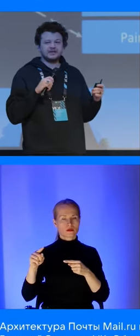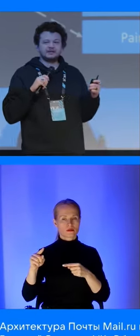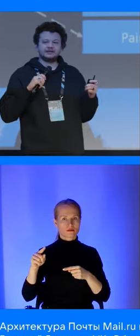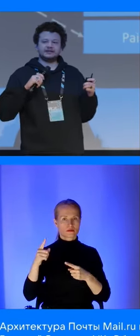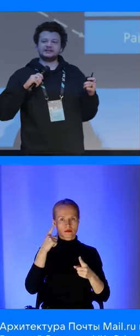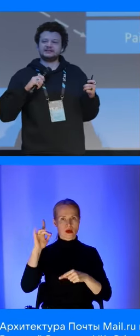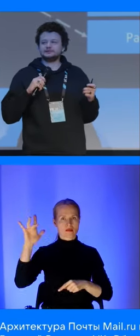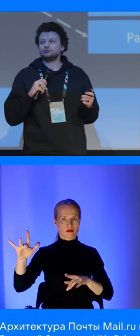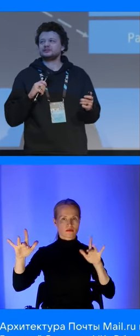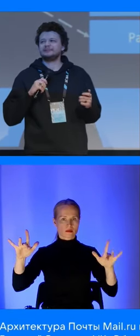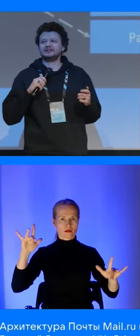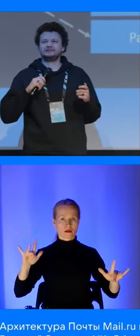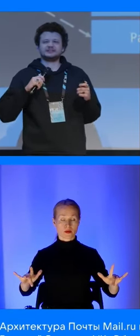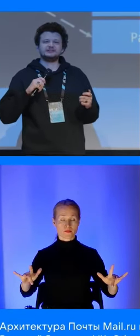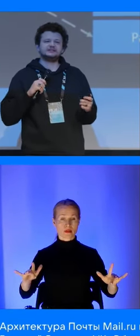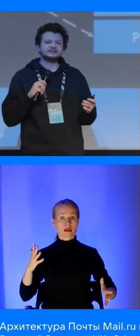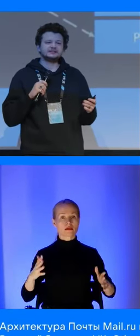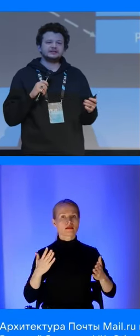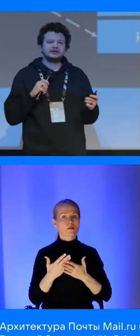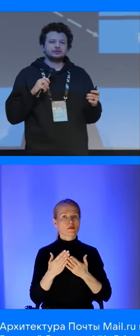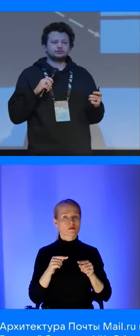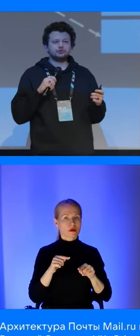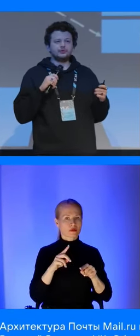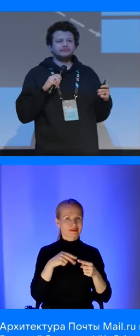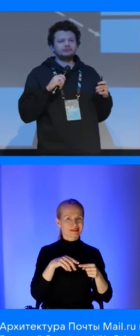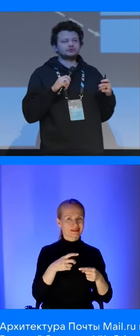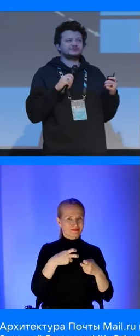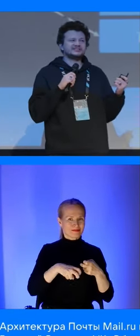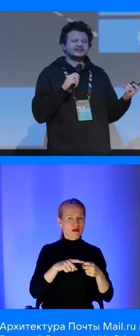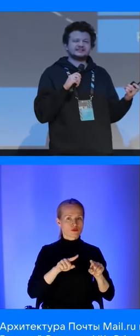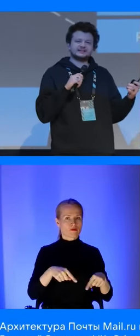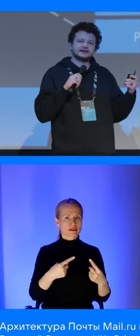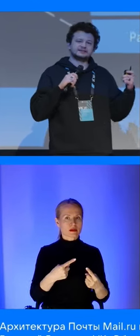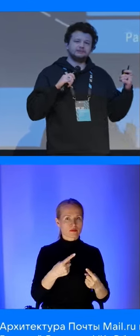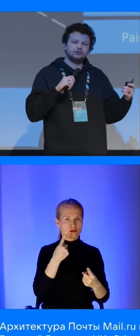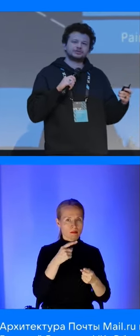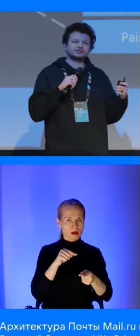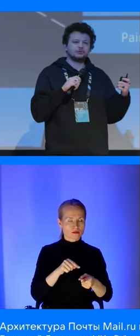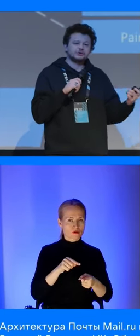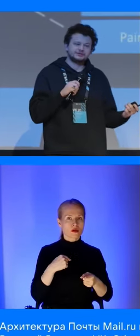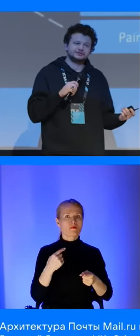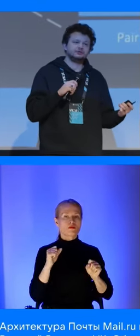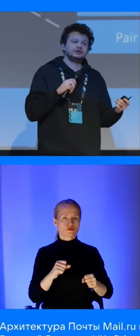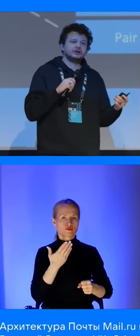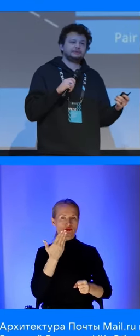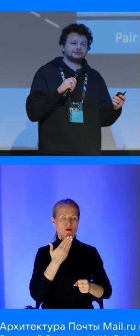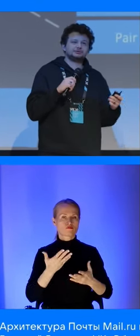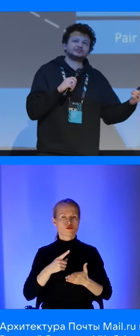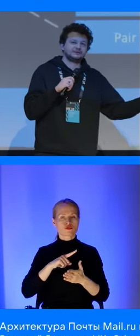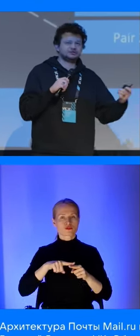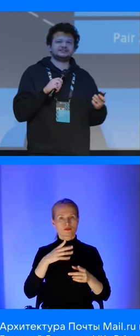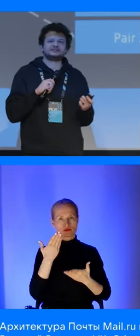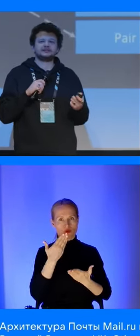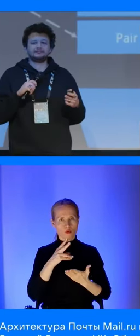дата-центрах. И если вдруг нам надо восстановить диск, то мы можем читать с гораздо большей скоростью, потому